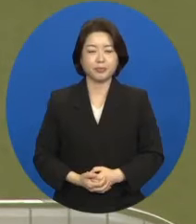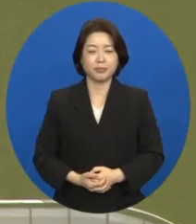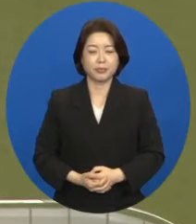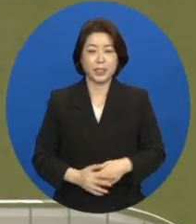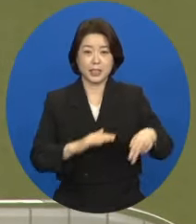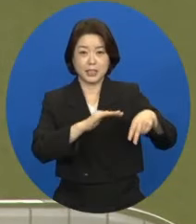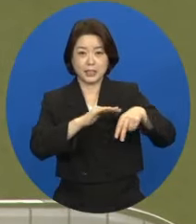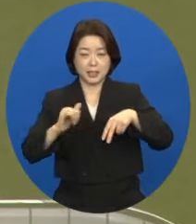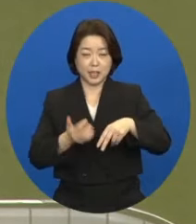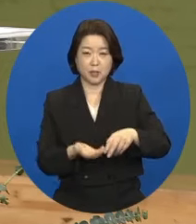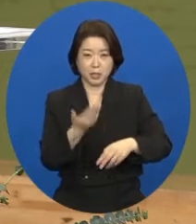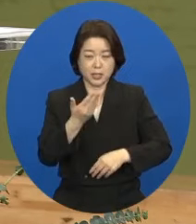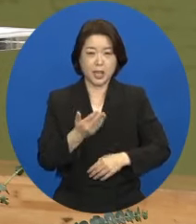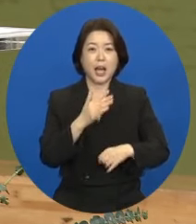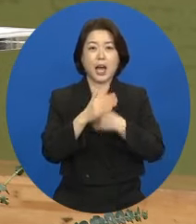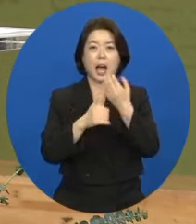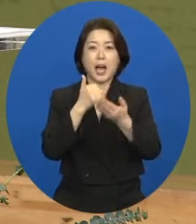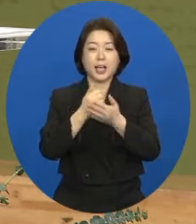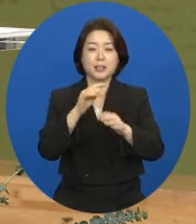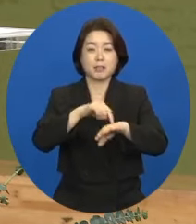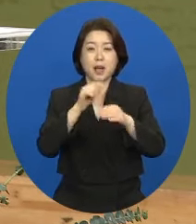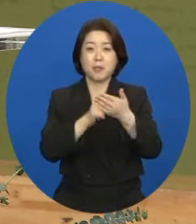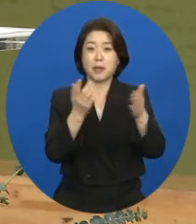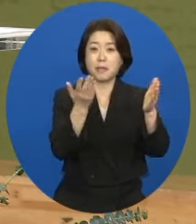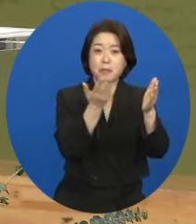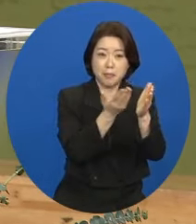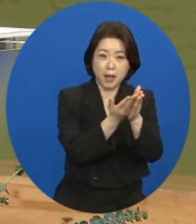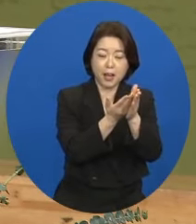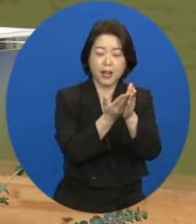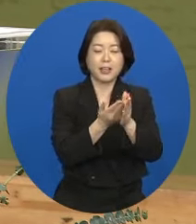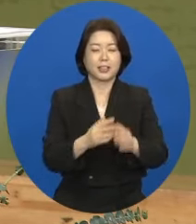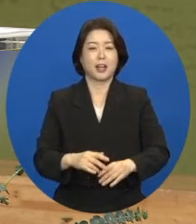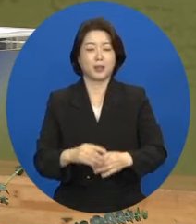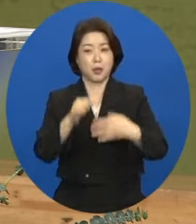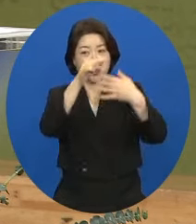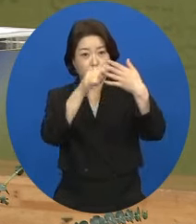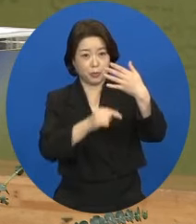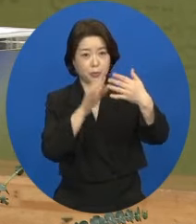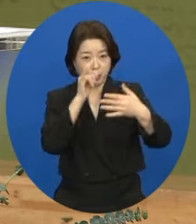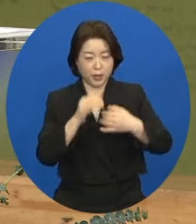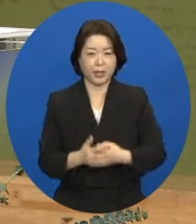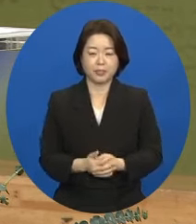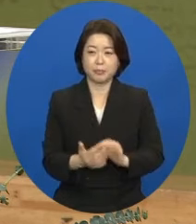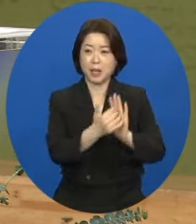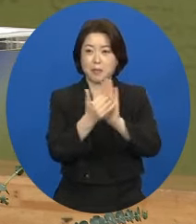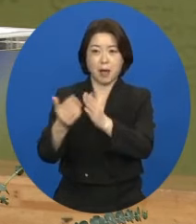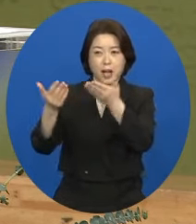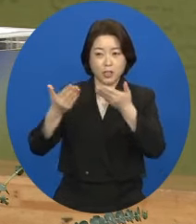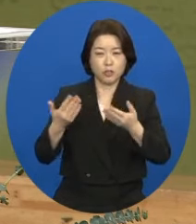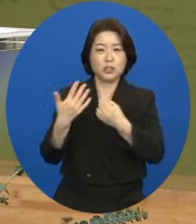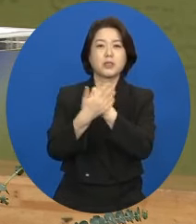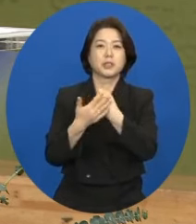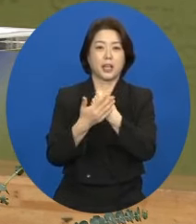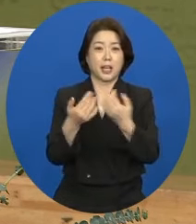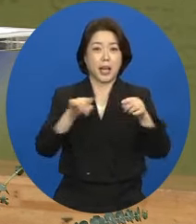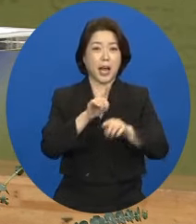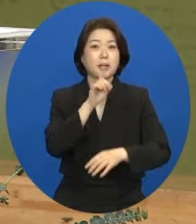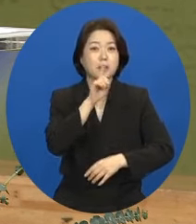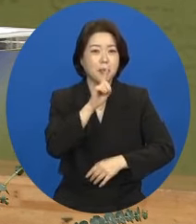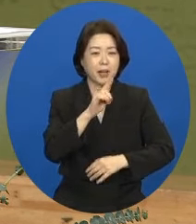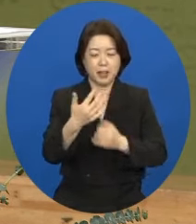사무엘상 하나님 마음에 맞는 사람 26번째입니다. 막아주심이 은혜입니다. 우리 함께 따라해 보겠습니다. 막아주심이 은혜입니다.